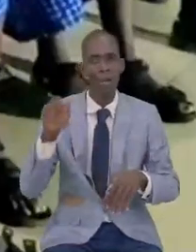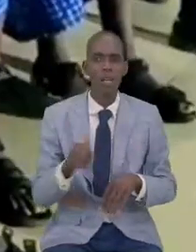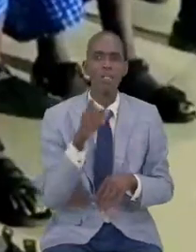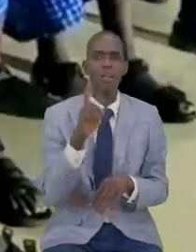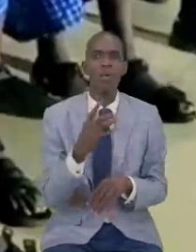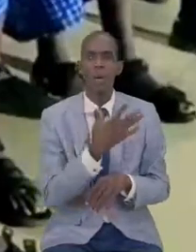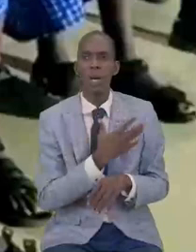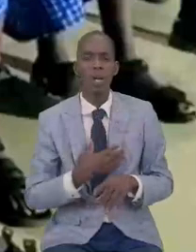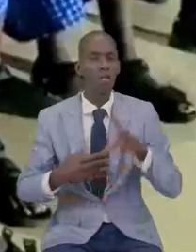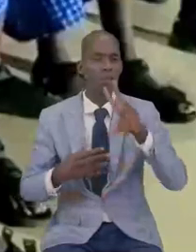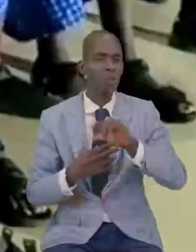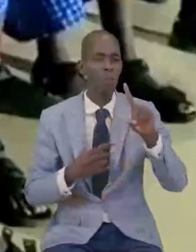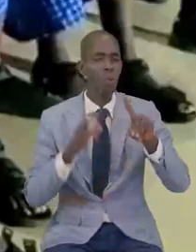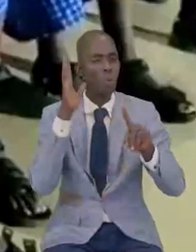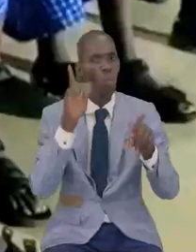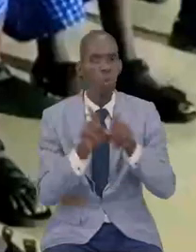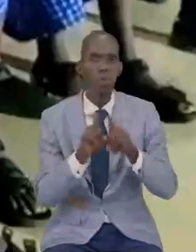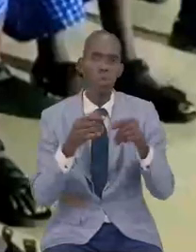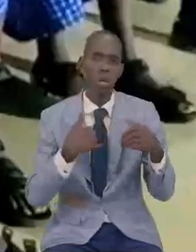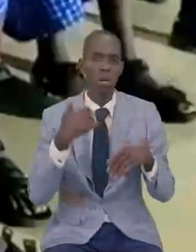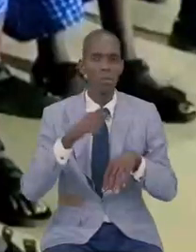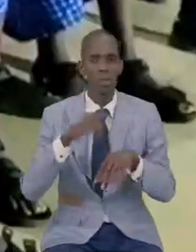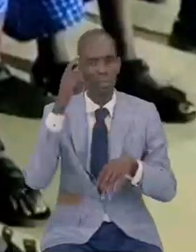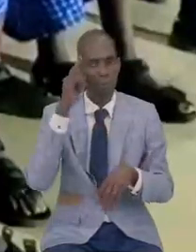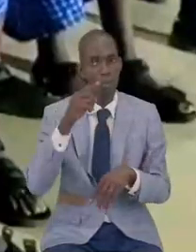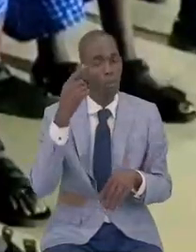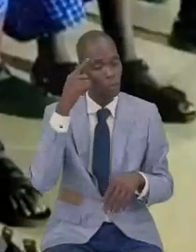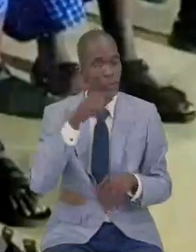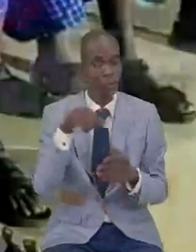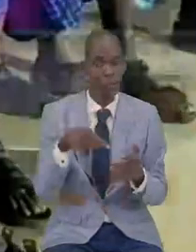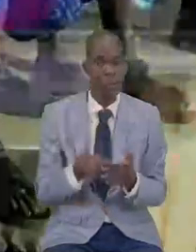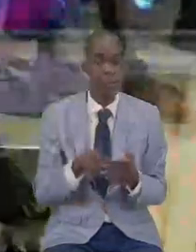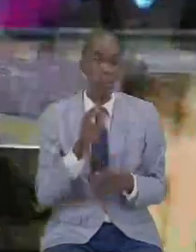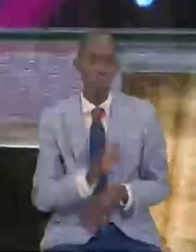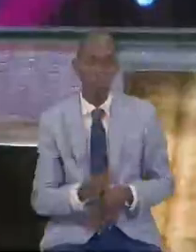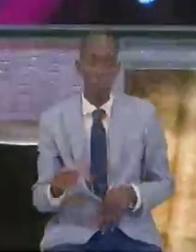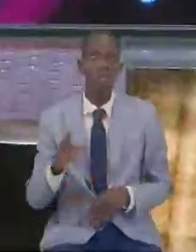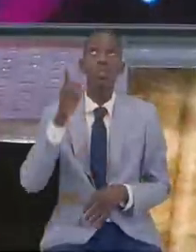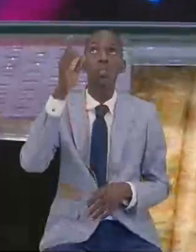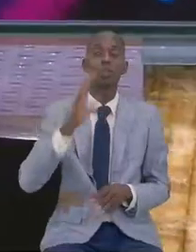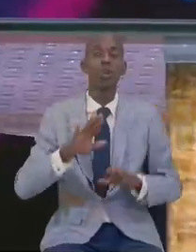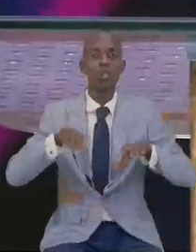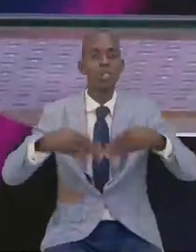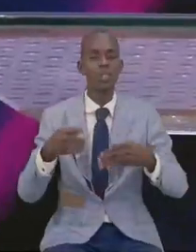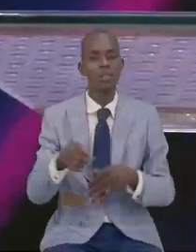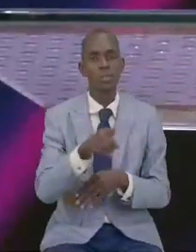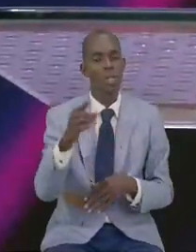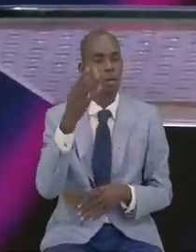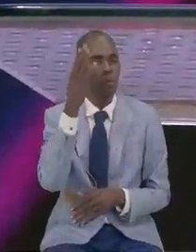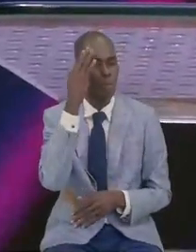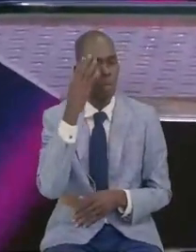n'y a personne qui ait son temps pour toi. Dieu accorda à ces jeunes gens de la science,